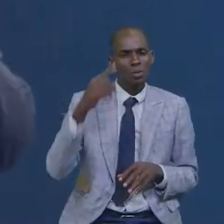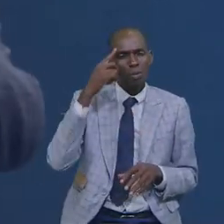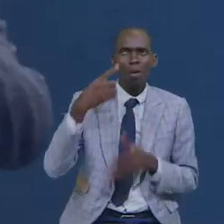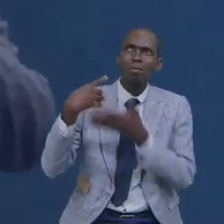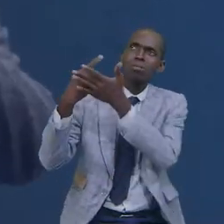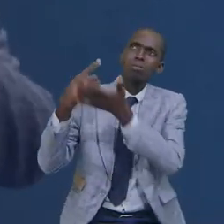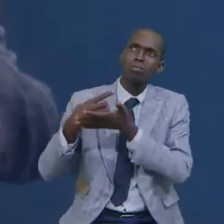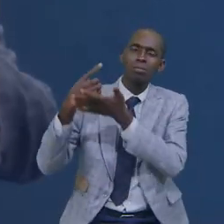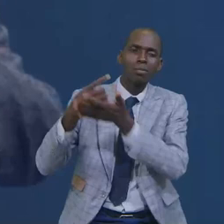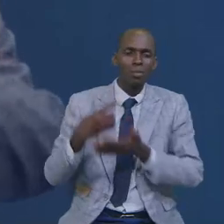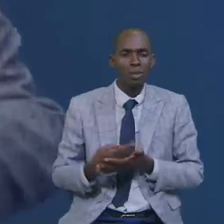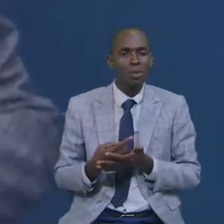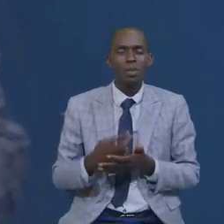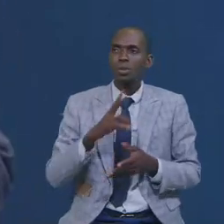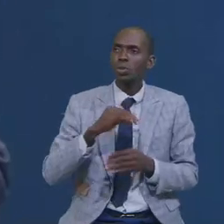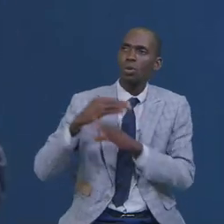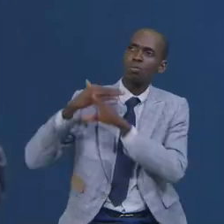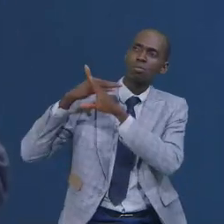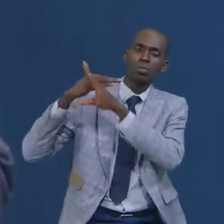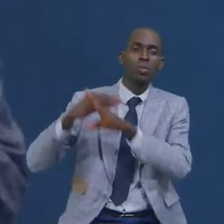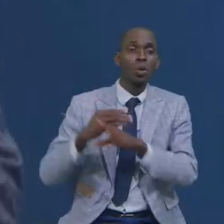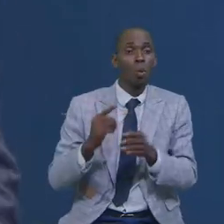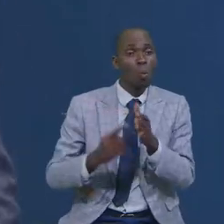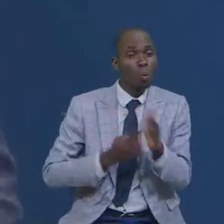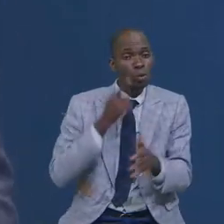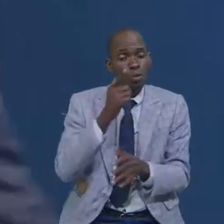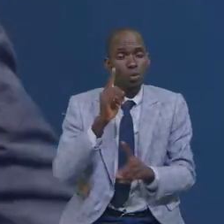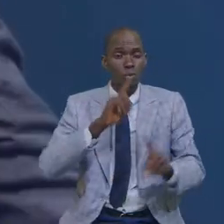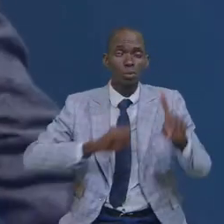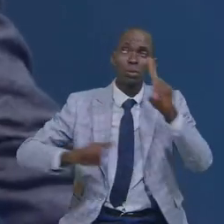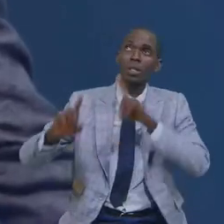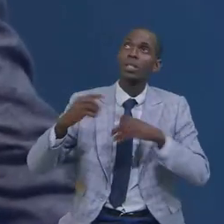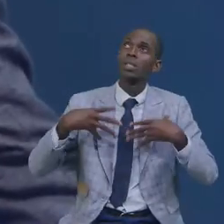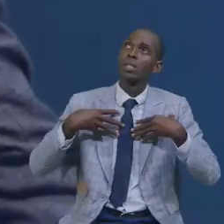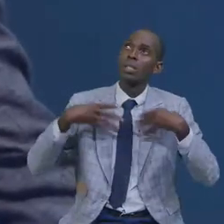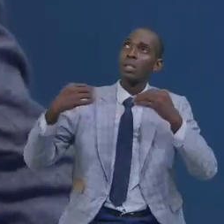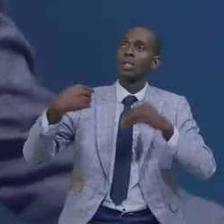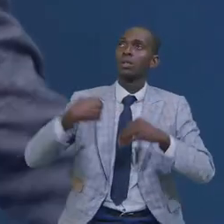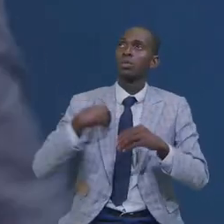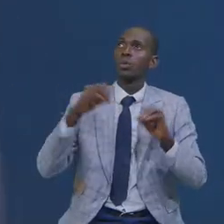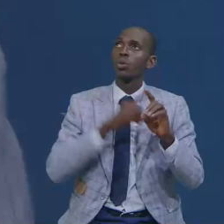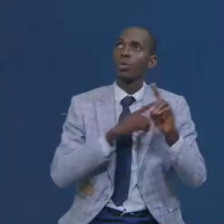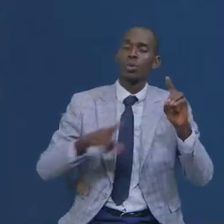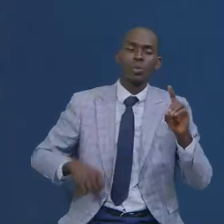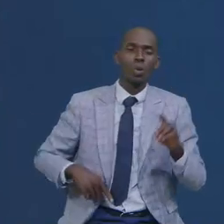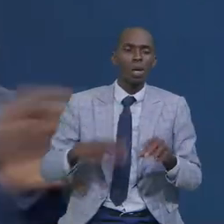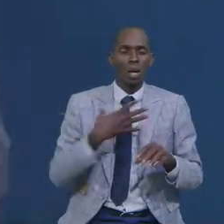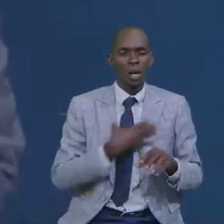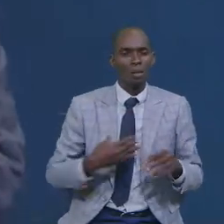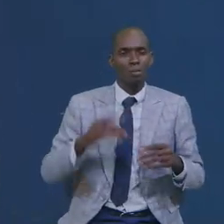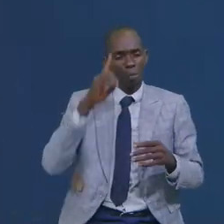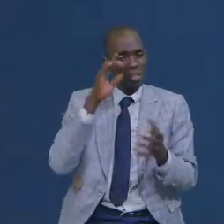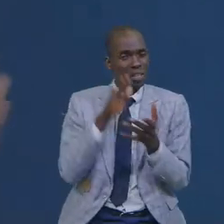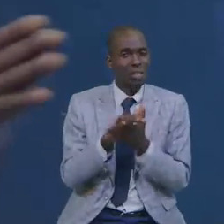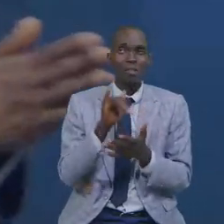y a pas de démarcation une fois que tu dis guéris-moi Seigneur il dit je serai guéri